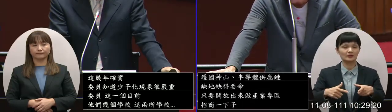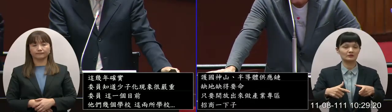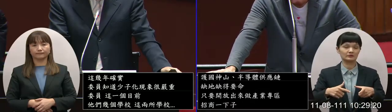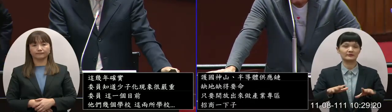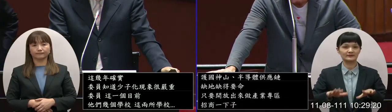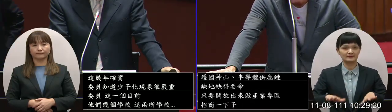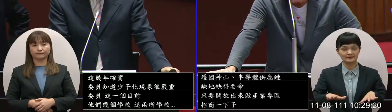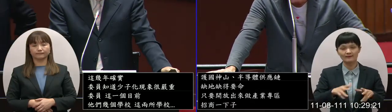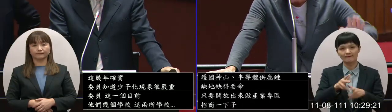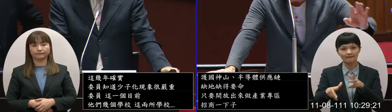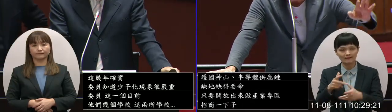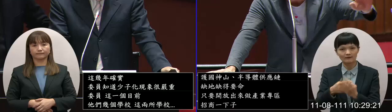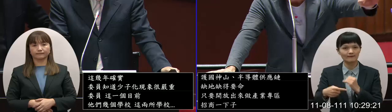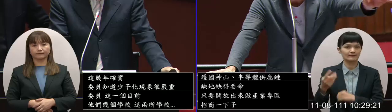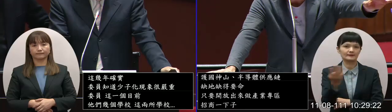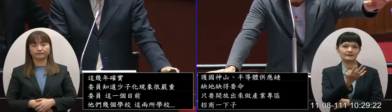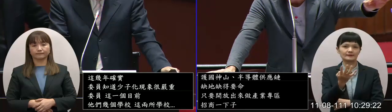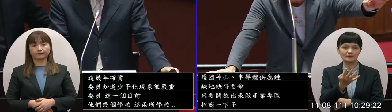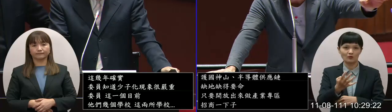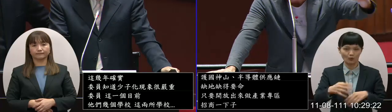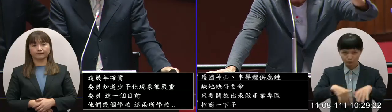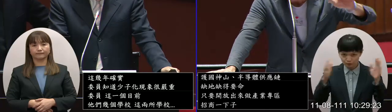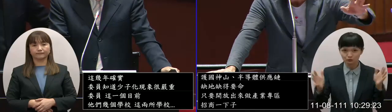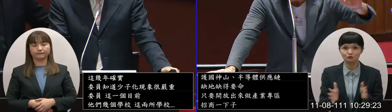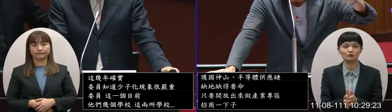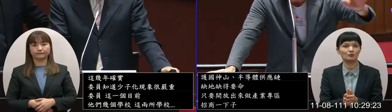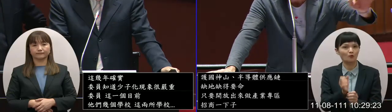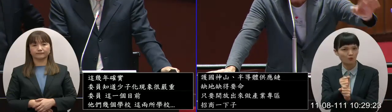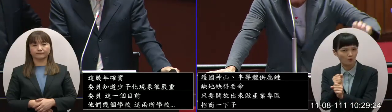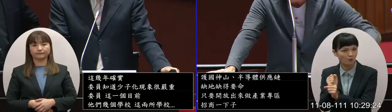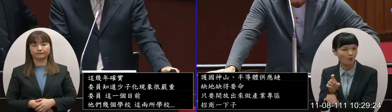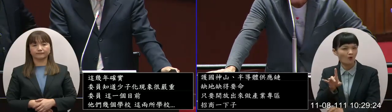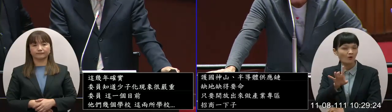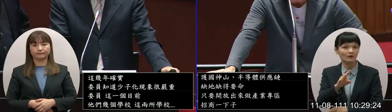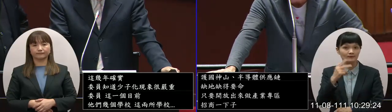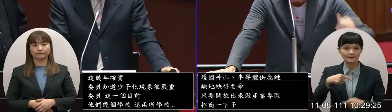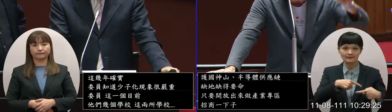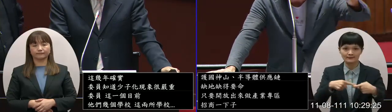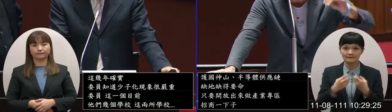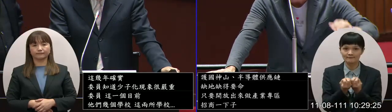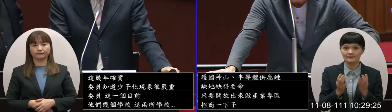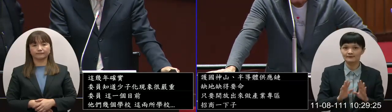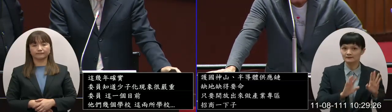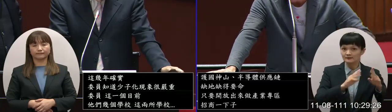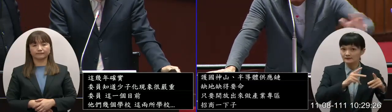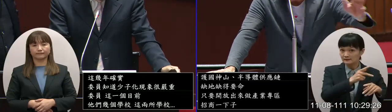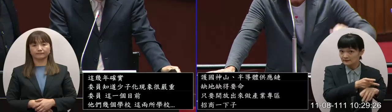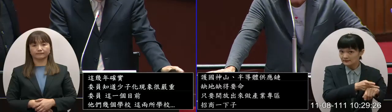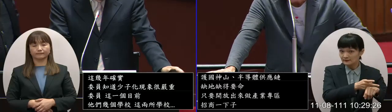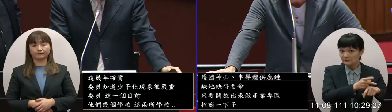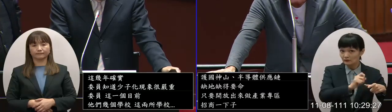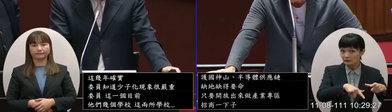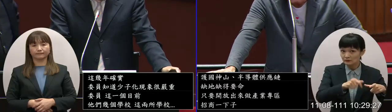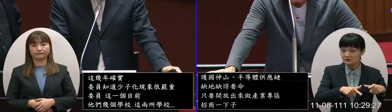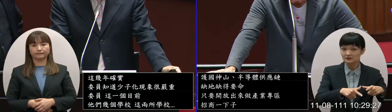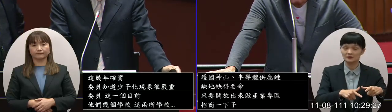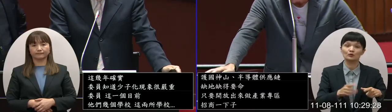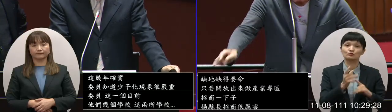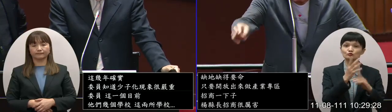工。联发科也在我们竹北设全球营运总部6000坪，马上要动